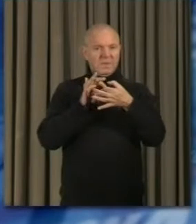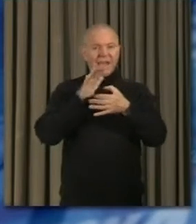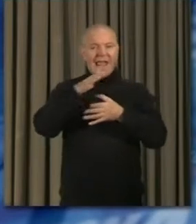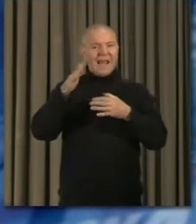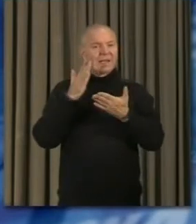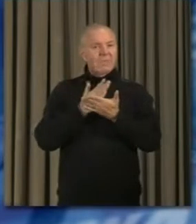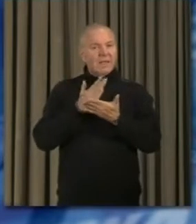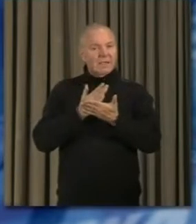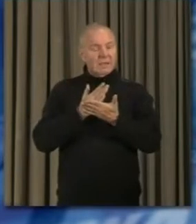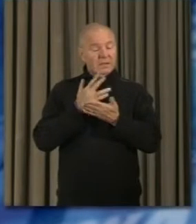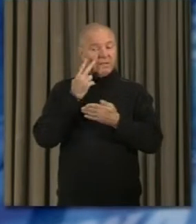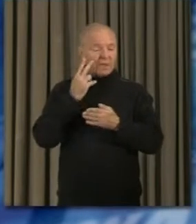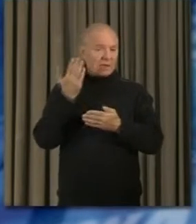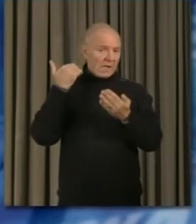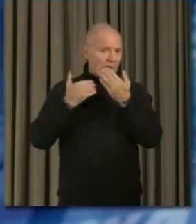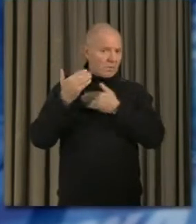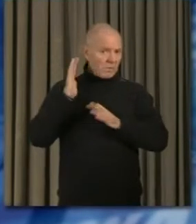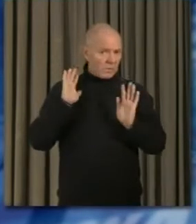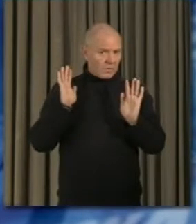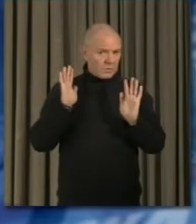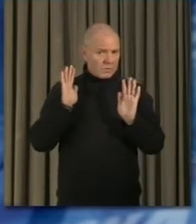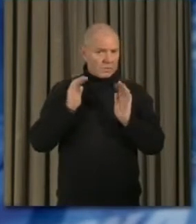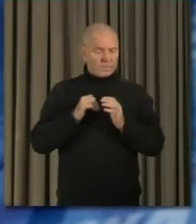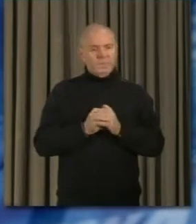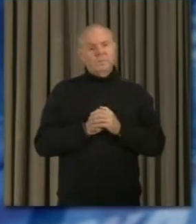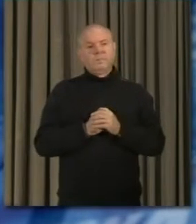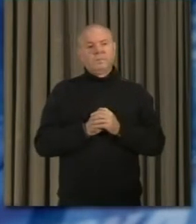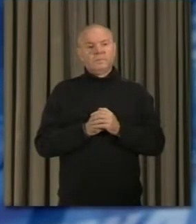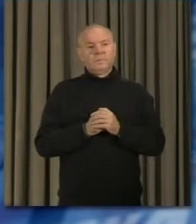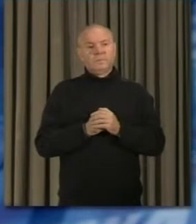e che successo in precedenza nelle passate edizioni.